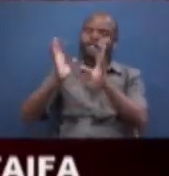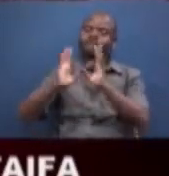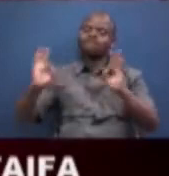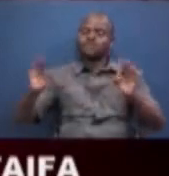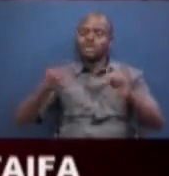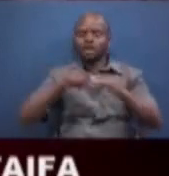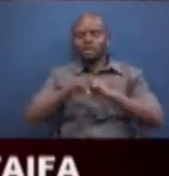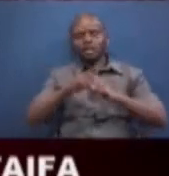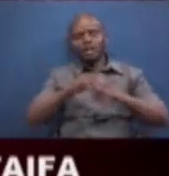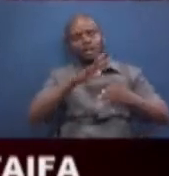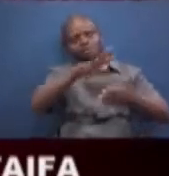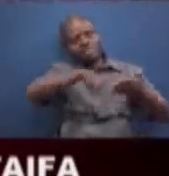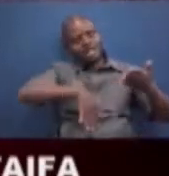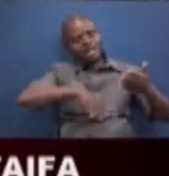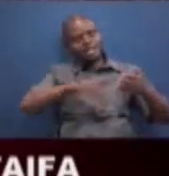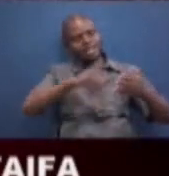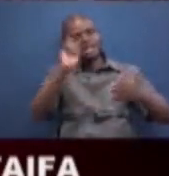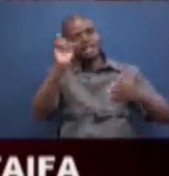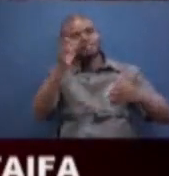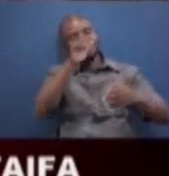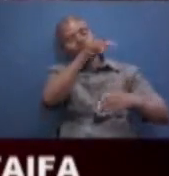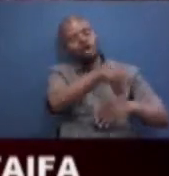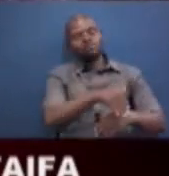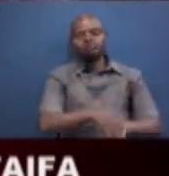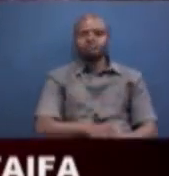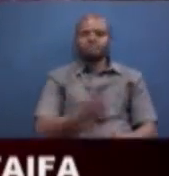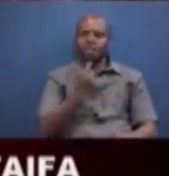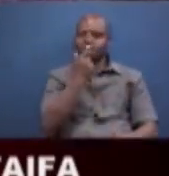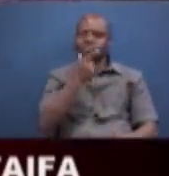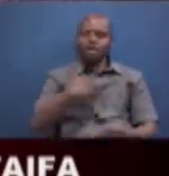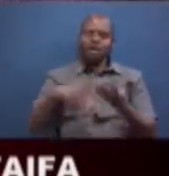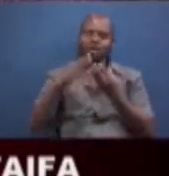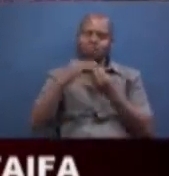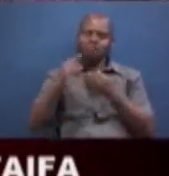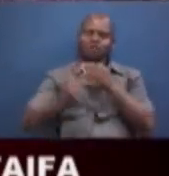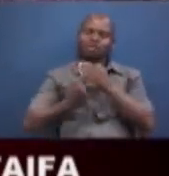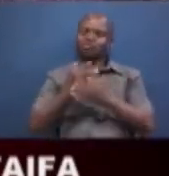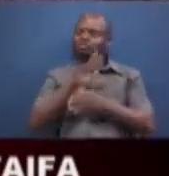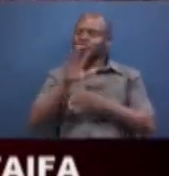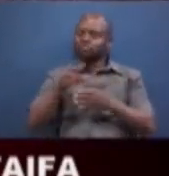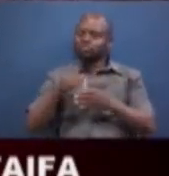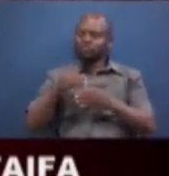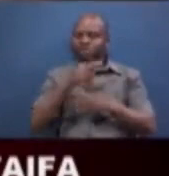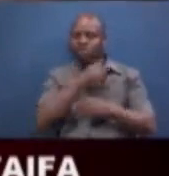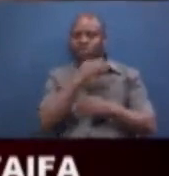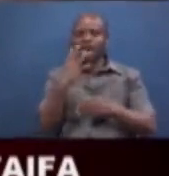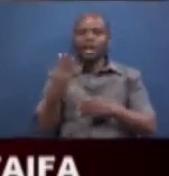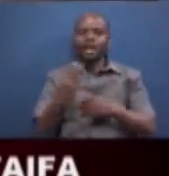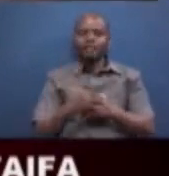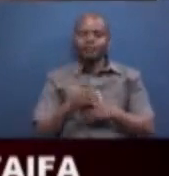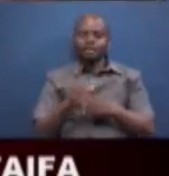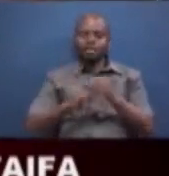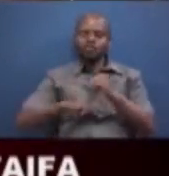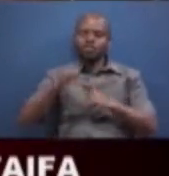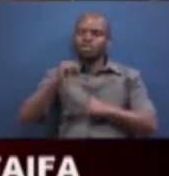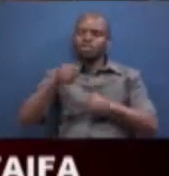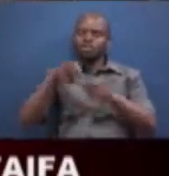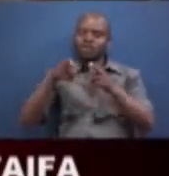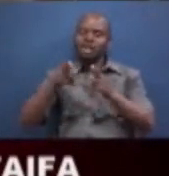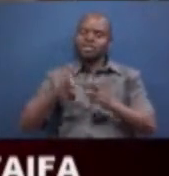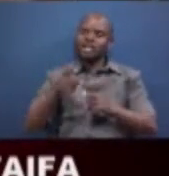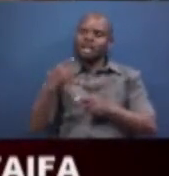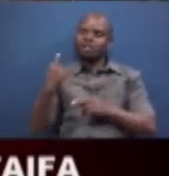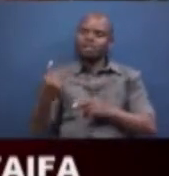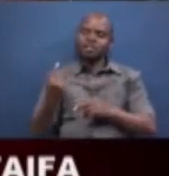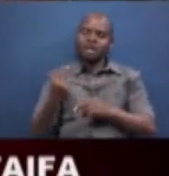vizuri katika mitihani ya taifa ya mwaka huo. Amesema kwa ujumla matokeo ya kidato cha 4, ufaulu daraja